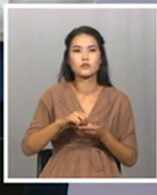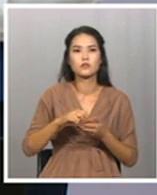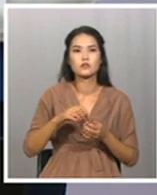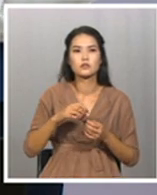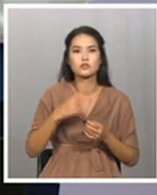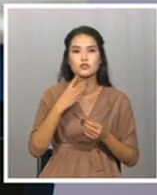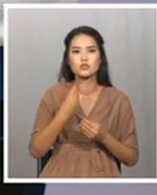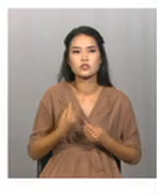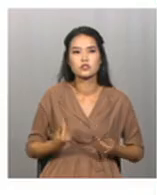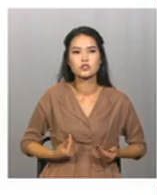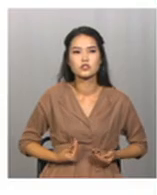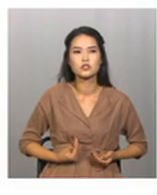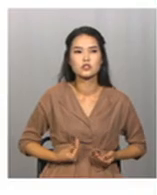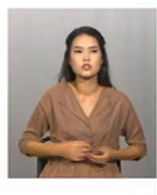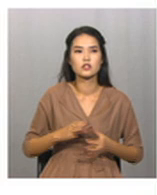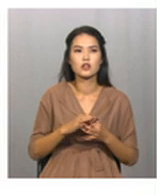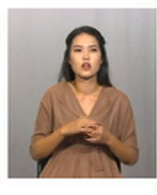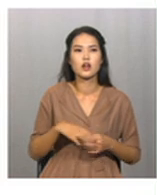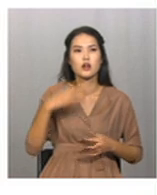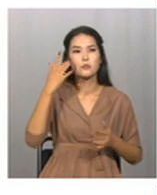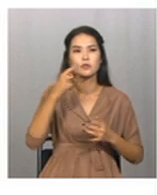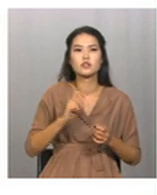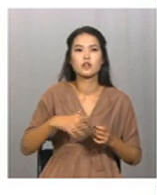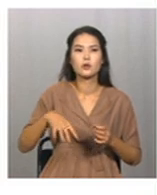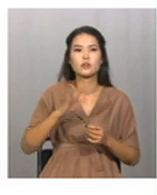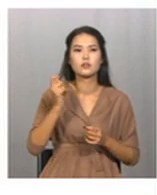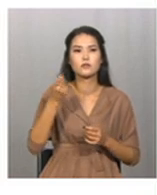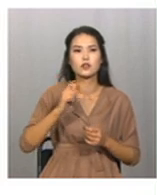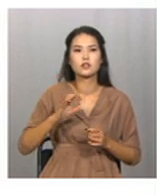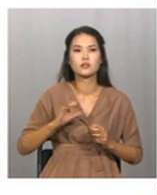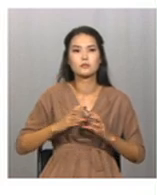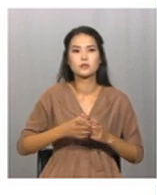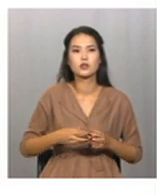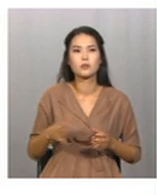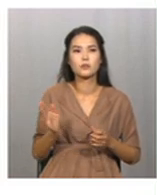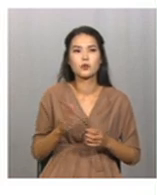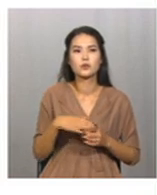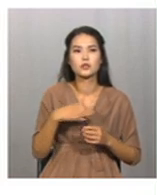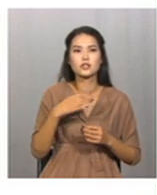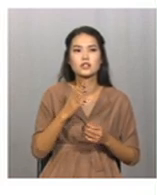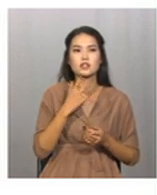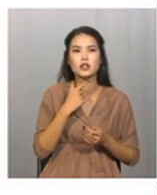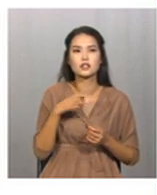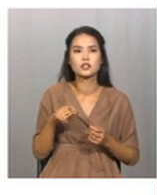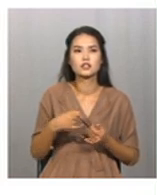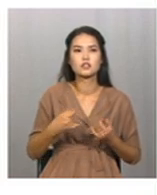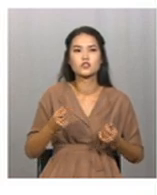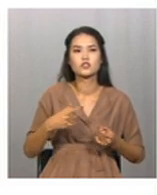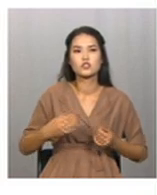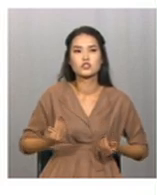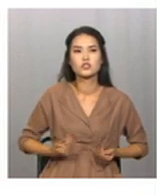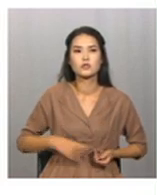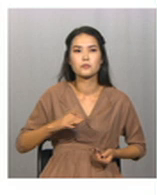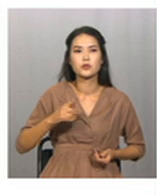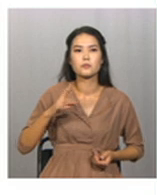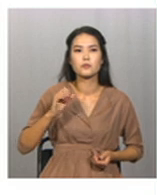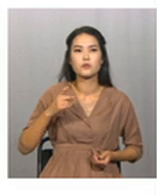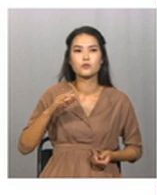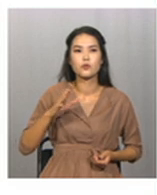с жизнью народа. Мысль народная в «Войне и мире» проходит красной нитью через жизнь Пьера